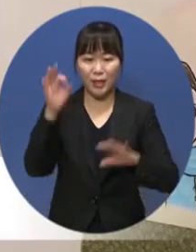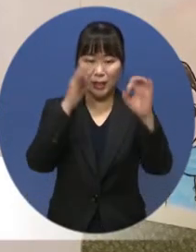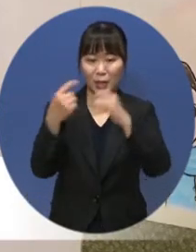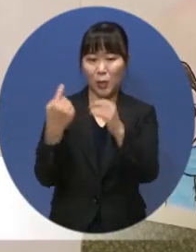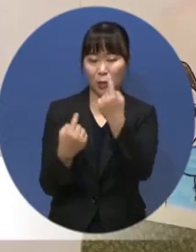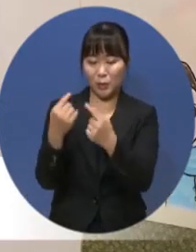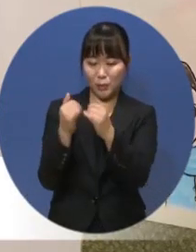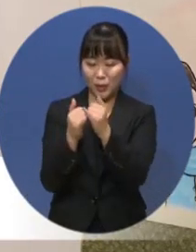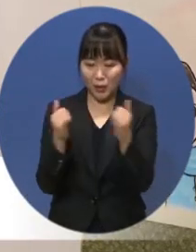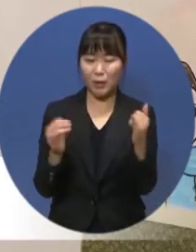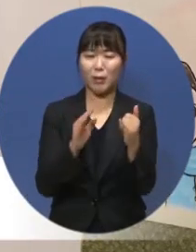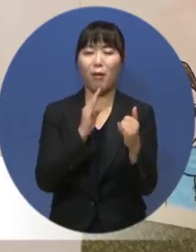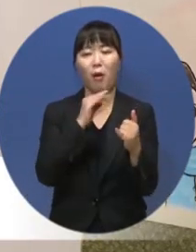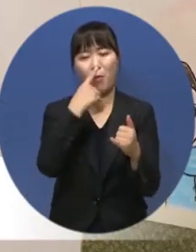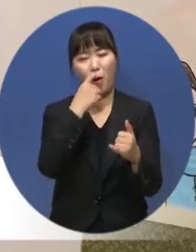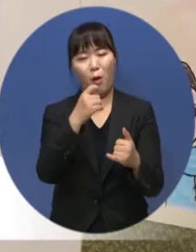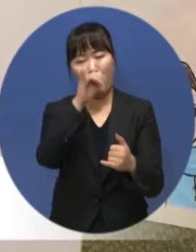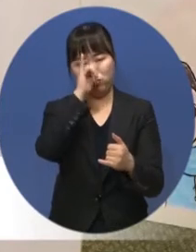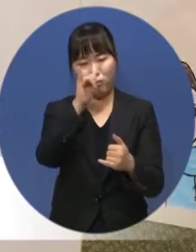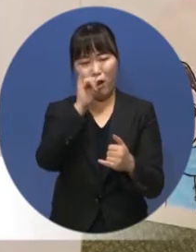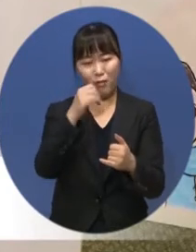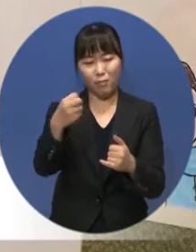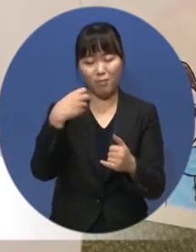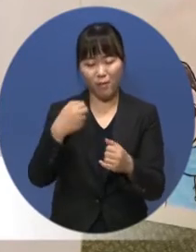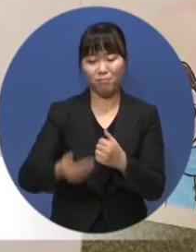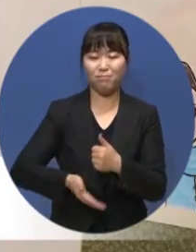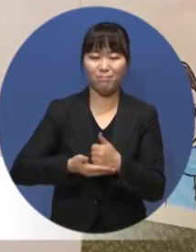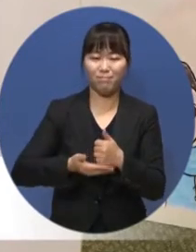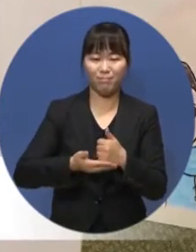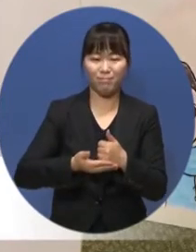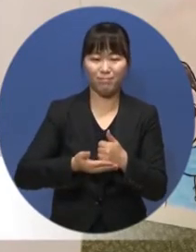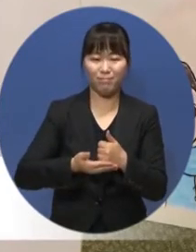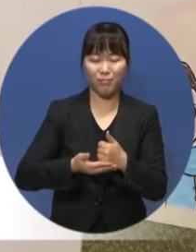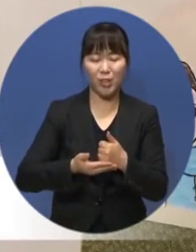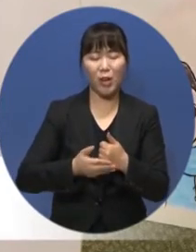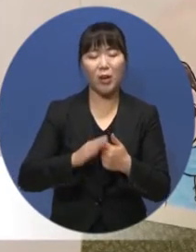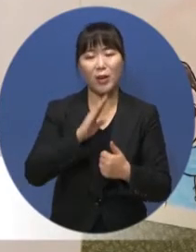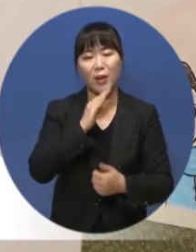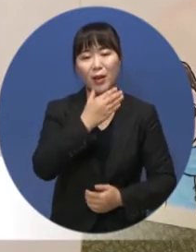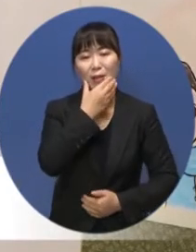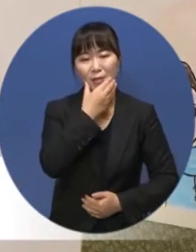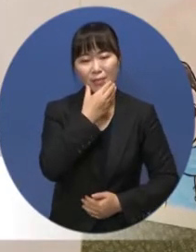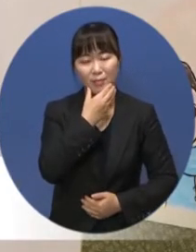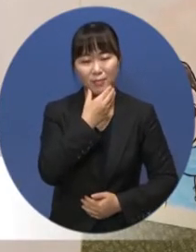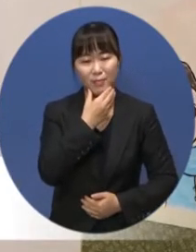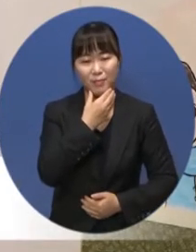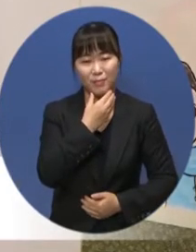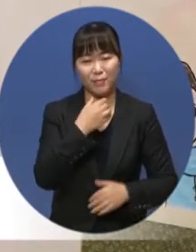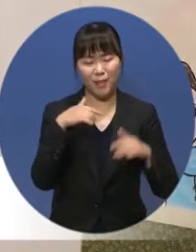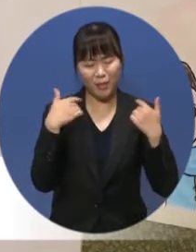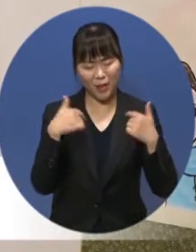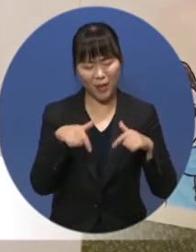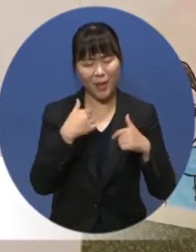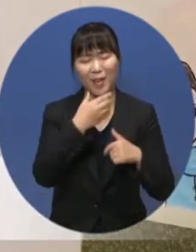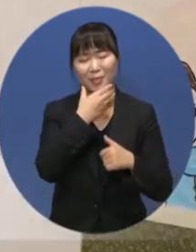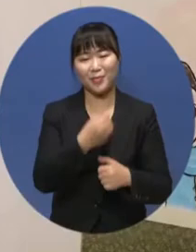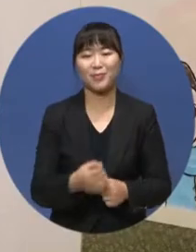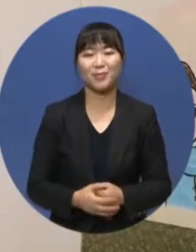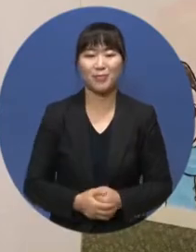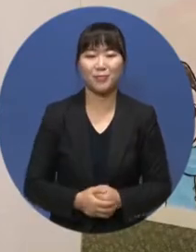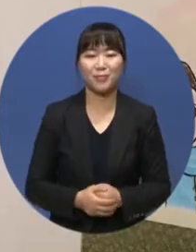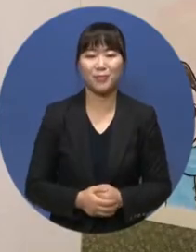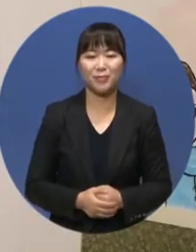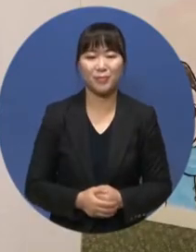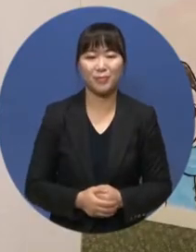찾아주신 분들이 정말 멋지고 훌륭한 작품이라고 해주시니까 너무 매일매일